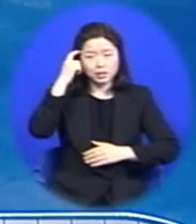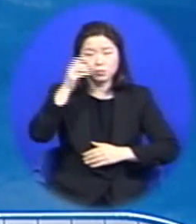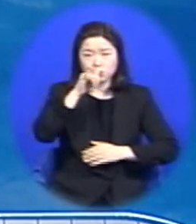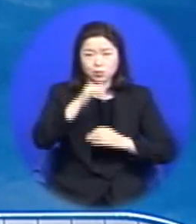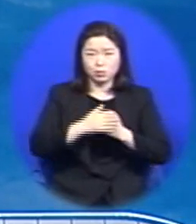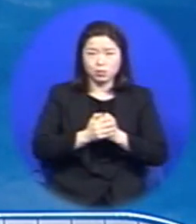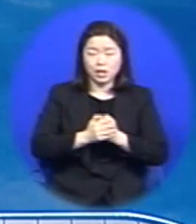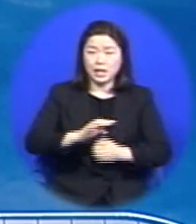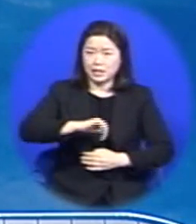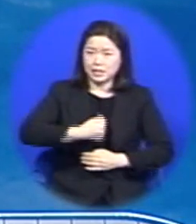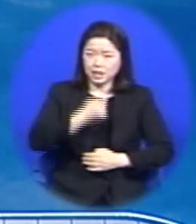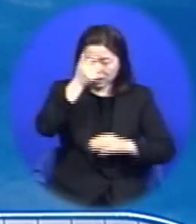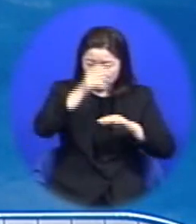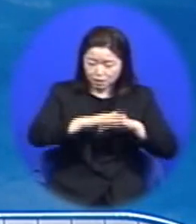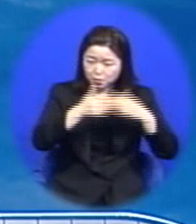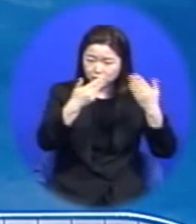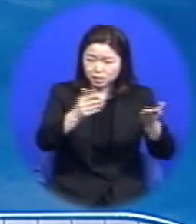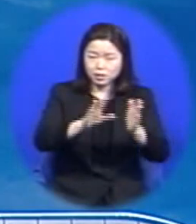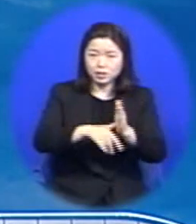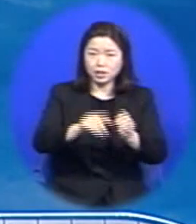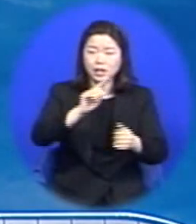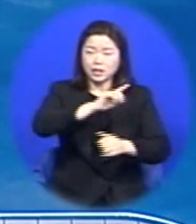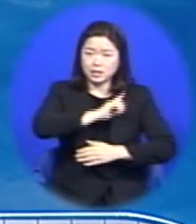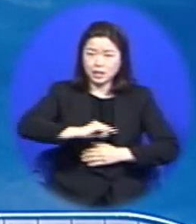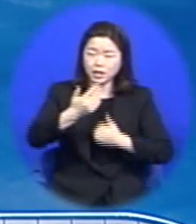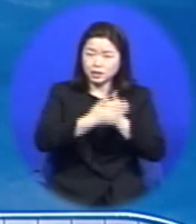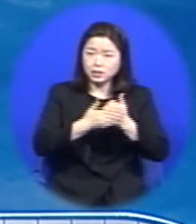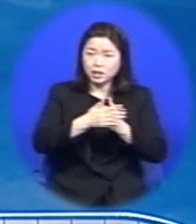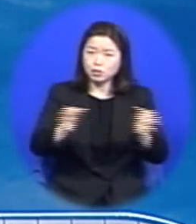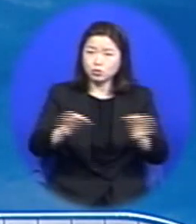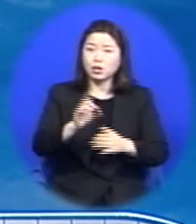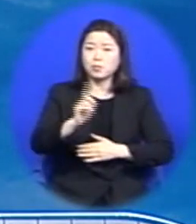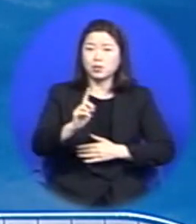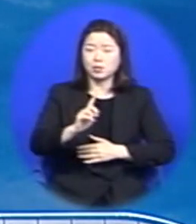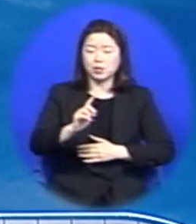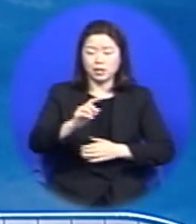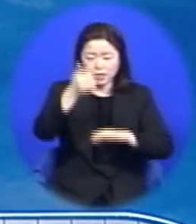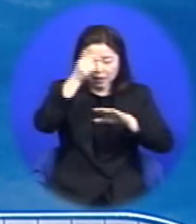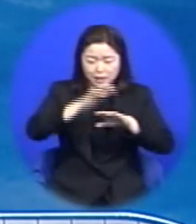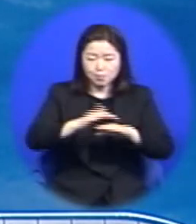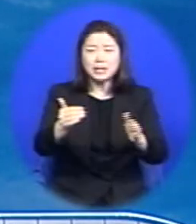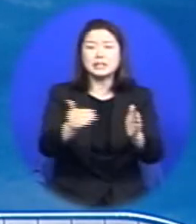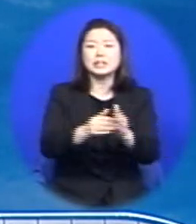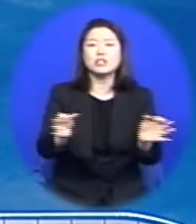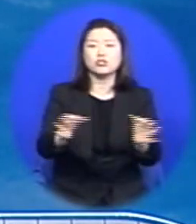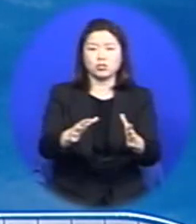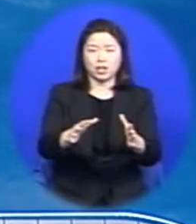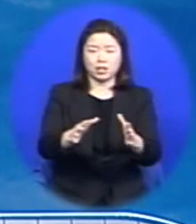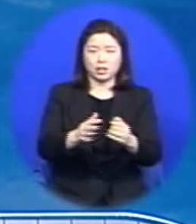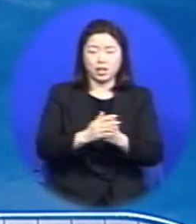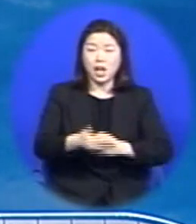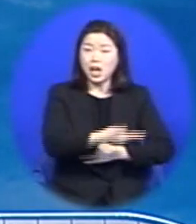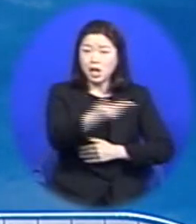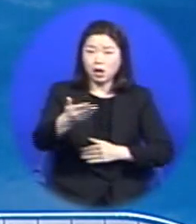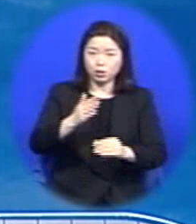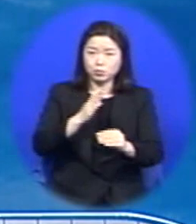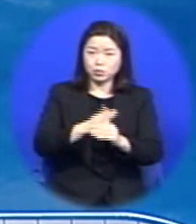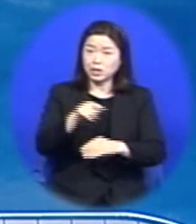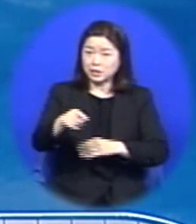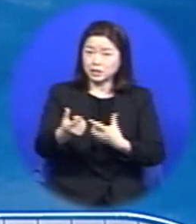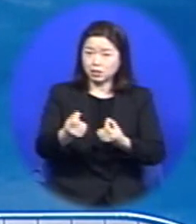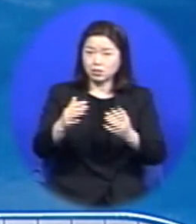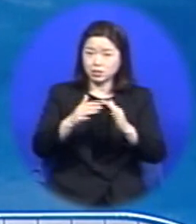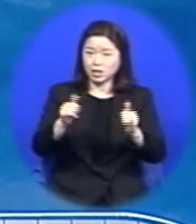그래요. 자기는 예배 드릴 때 제일 은혜스러운 순간이 예배 끝나는 순간이라. 여러분 중에도 그런 분들이